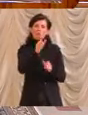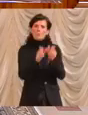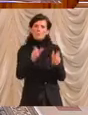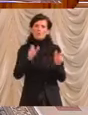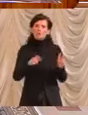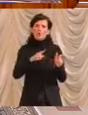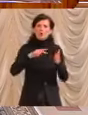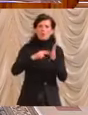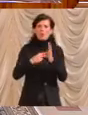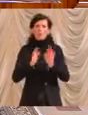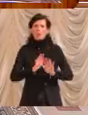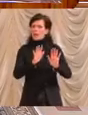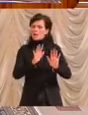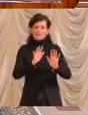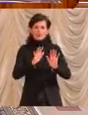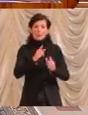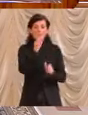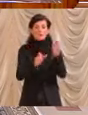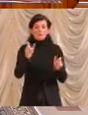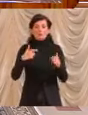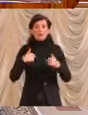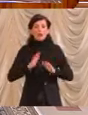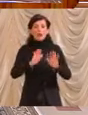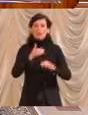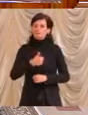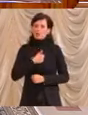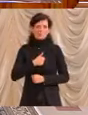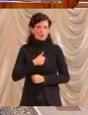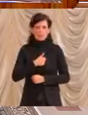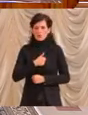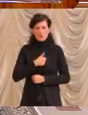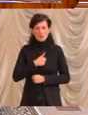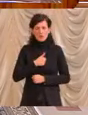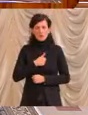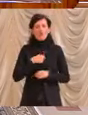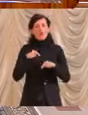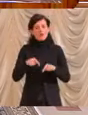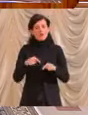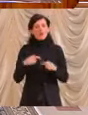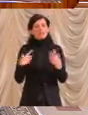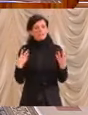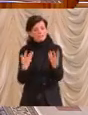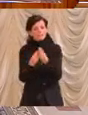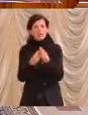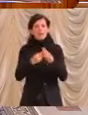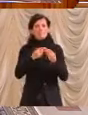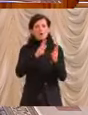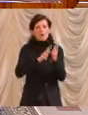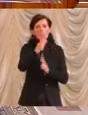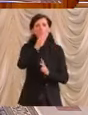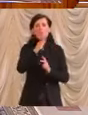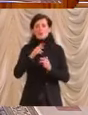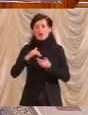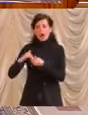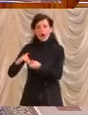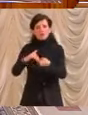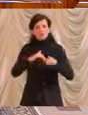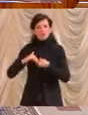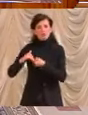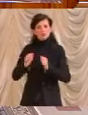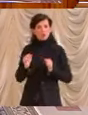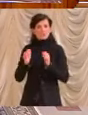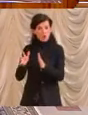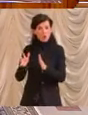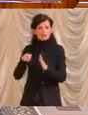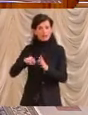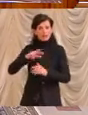che nessuno sia lasciato da solo, e quindi in questo modo, anche con l'aiuto dei comuni e delle associazioni di volontariato di terzo